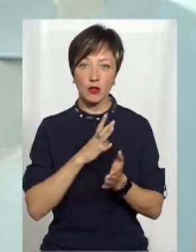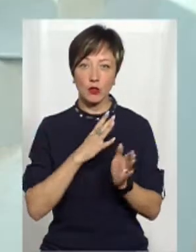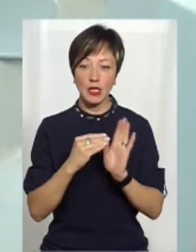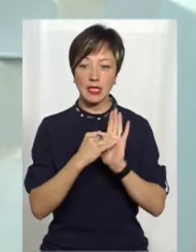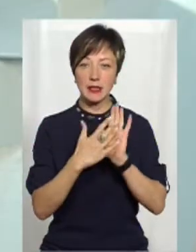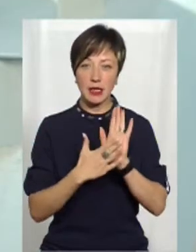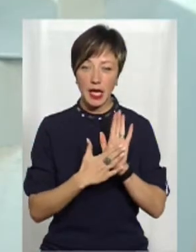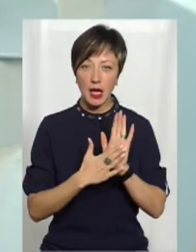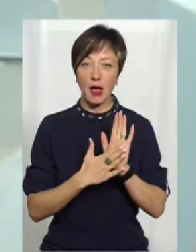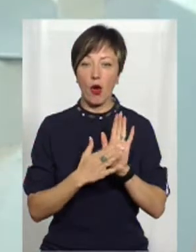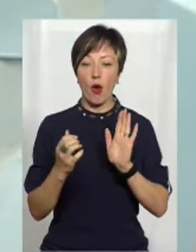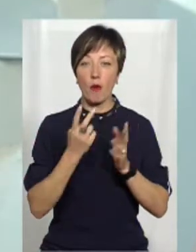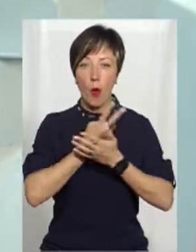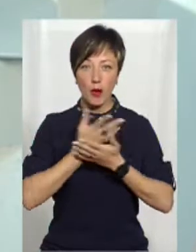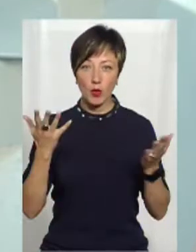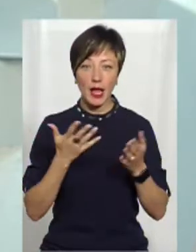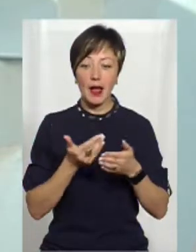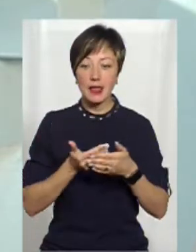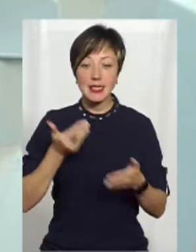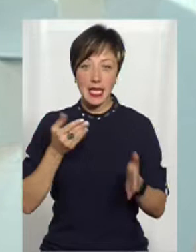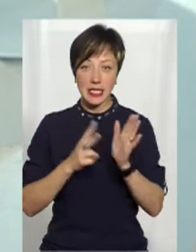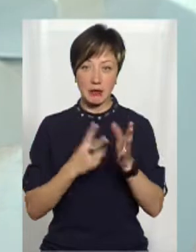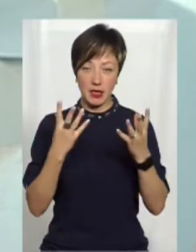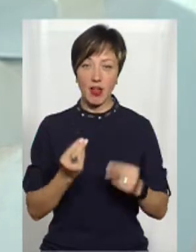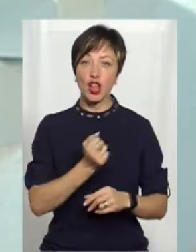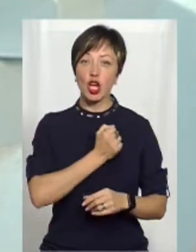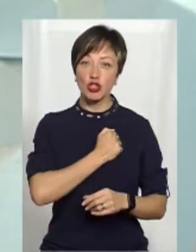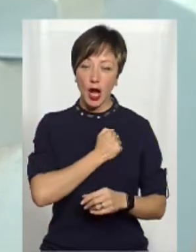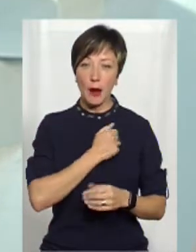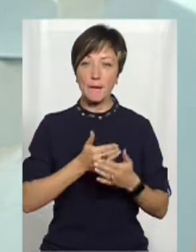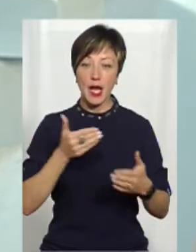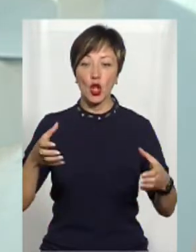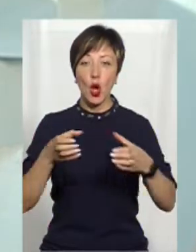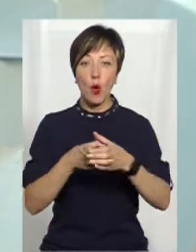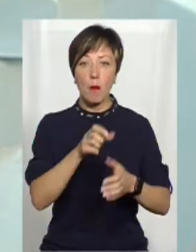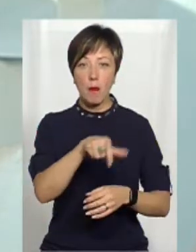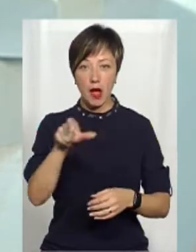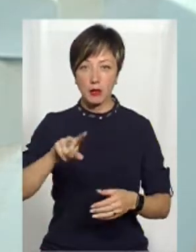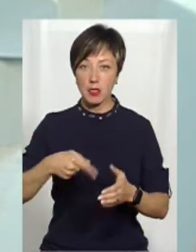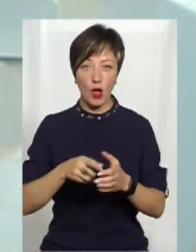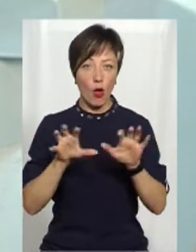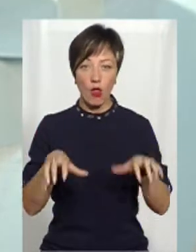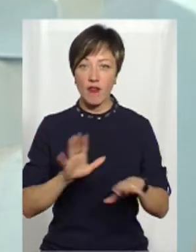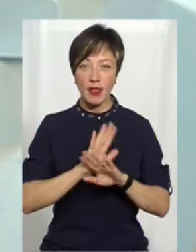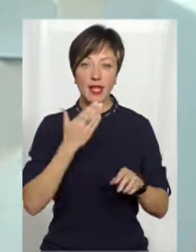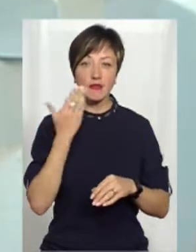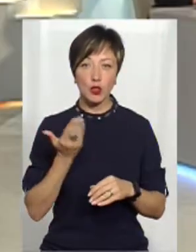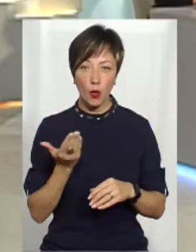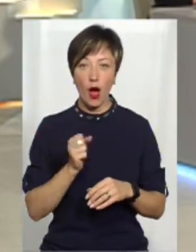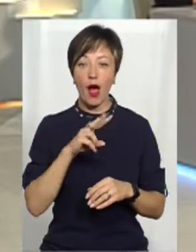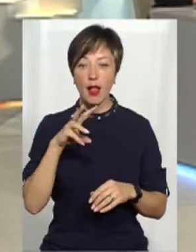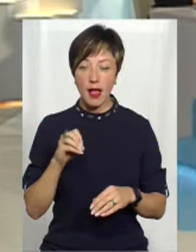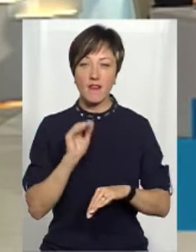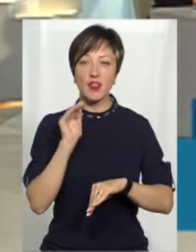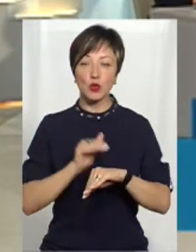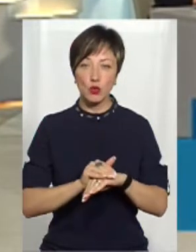менше як за 7 днів оприлюднене. На жаль, перед громадою міський голова не звітує. Попри це, ми